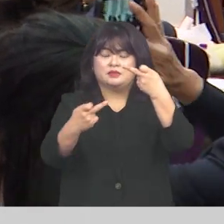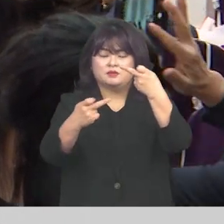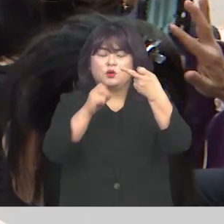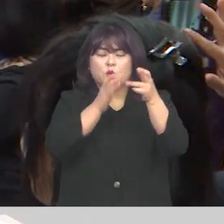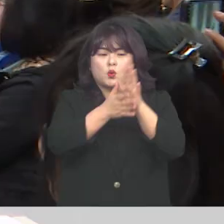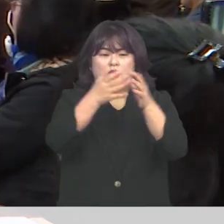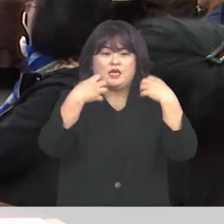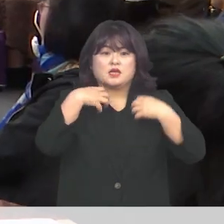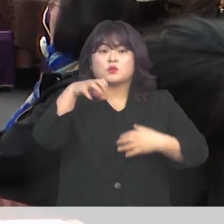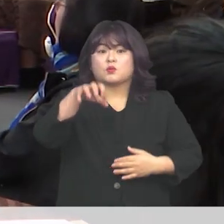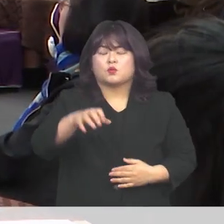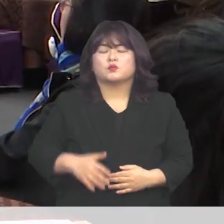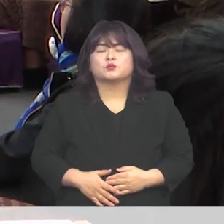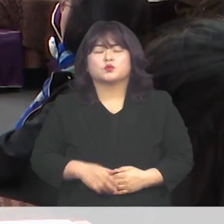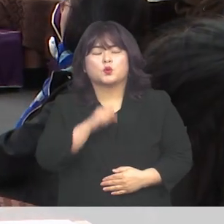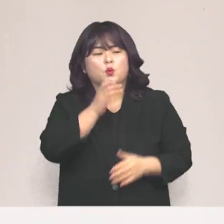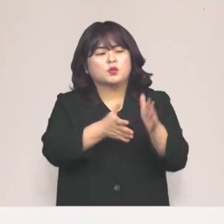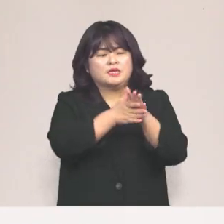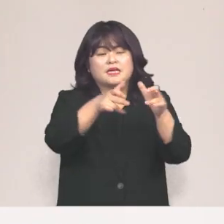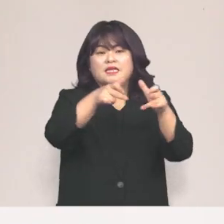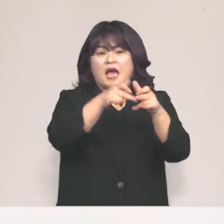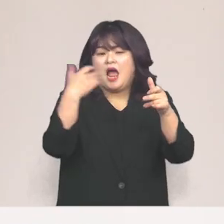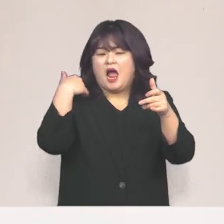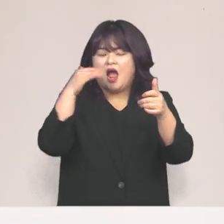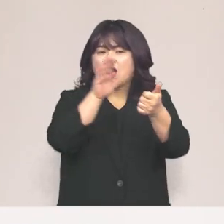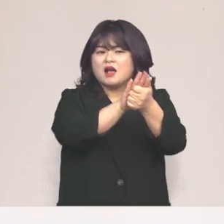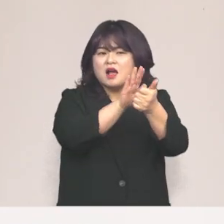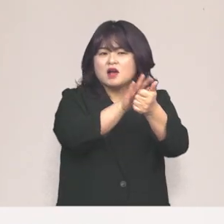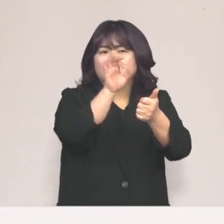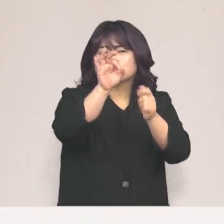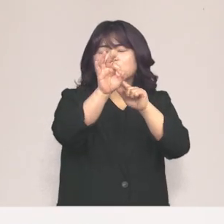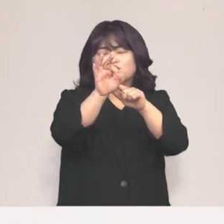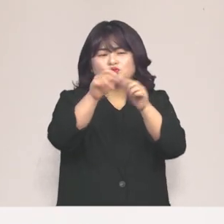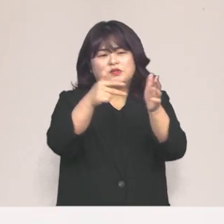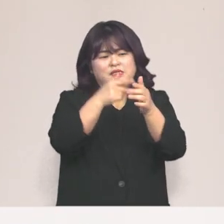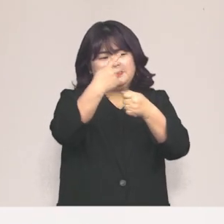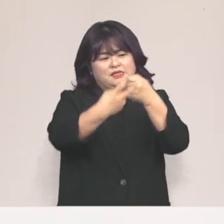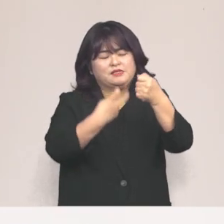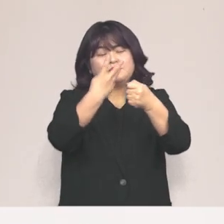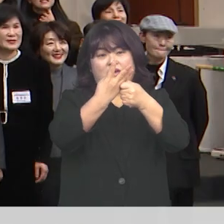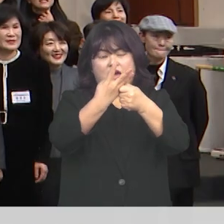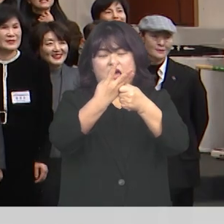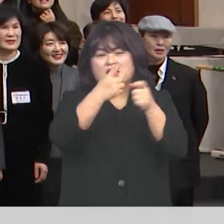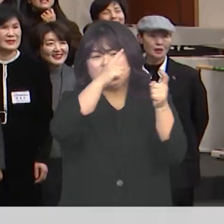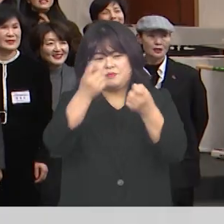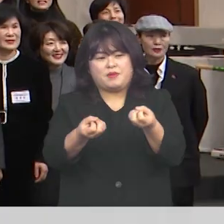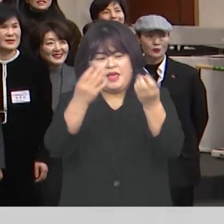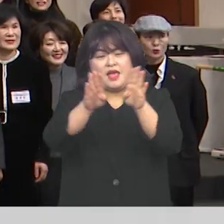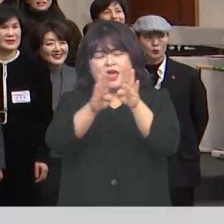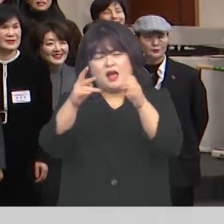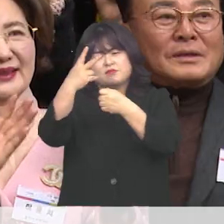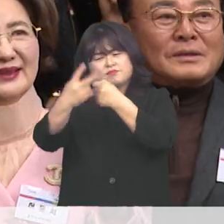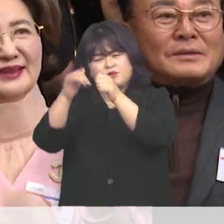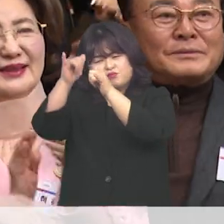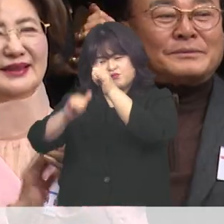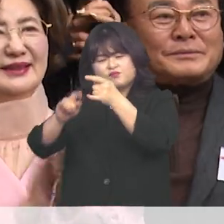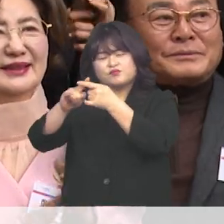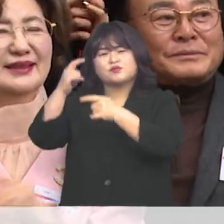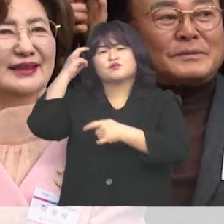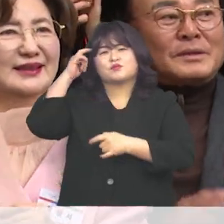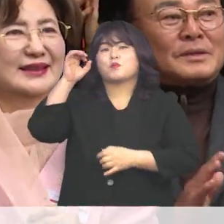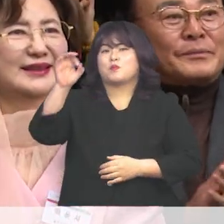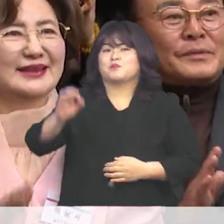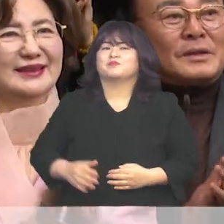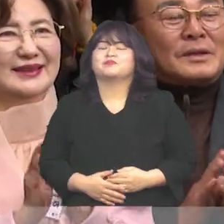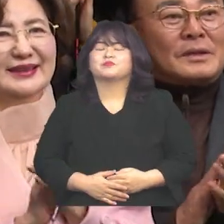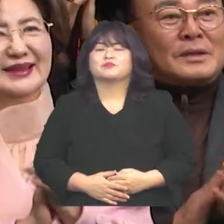용인특례시가 지난 12일 시청 컨벤션홀에서 용인시 장학재단 창립 24주년 기념식을 열고 지난 24년간의 성과를